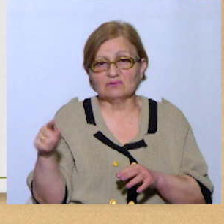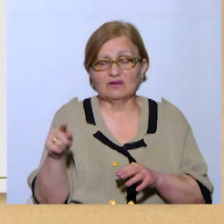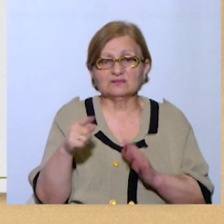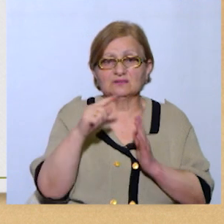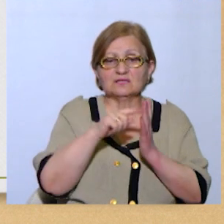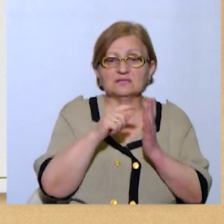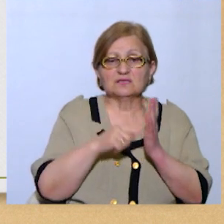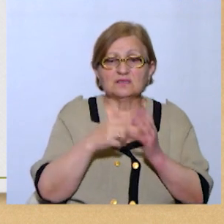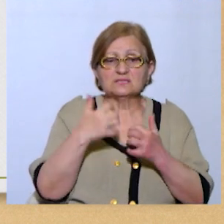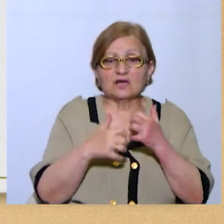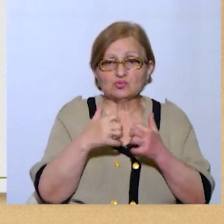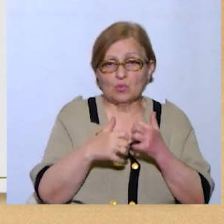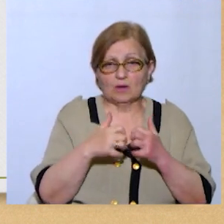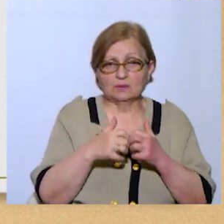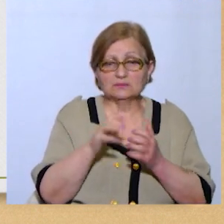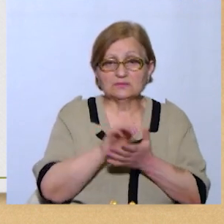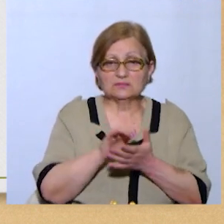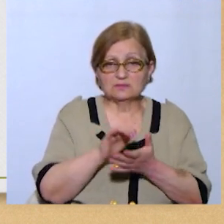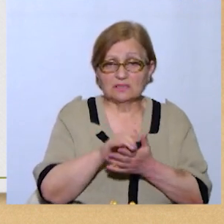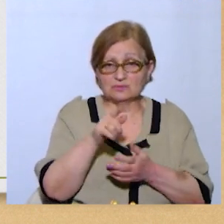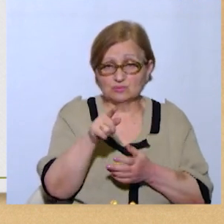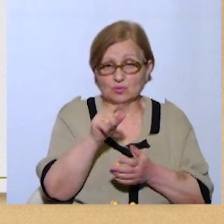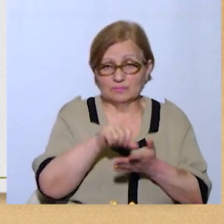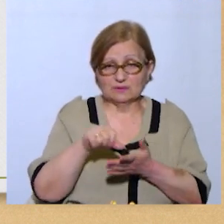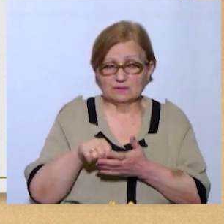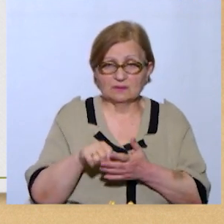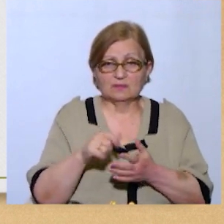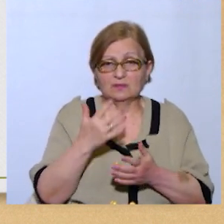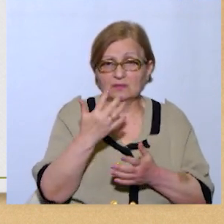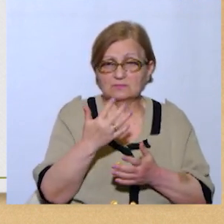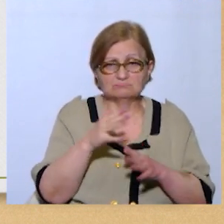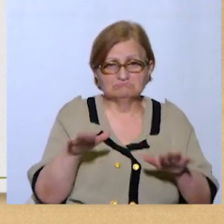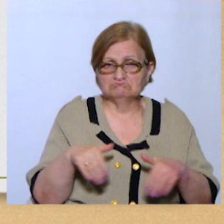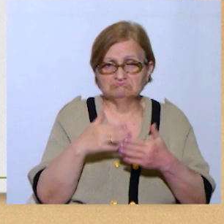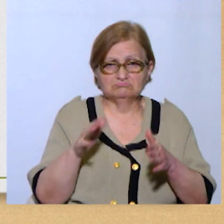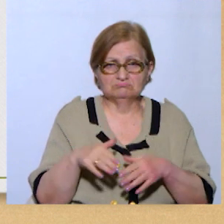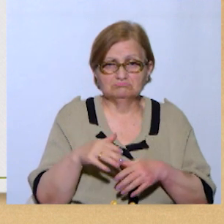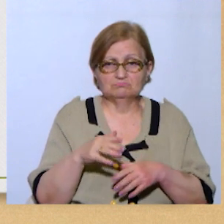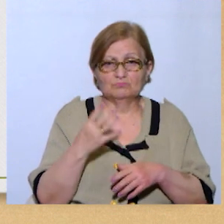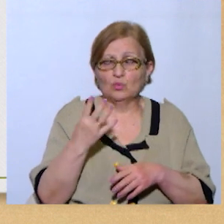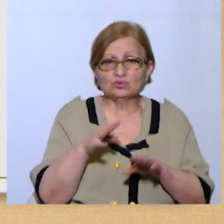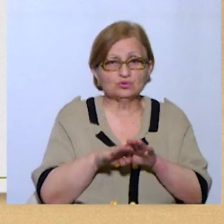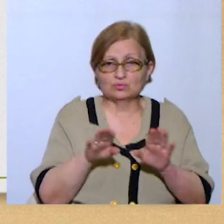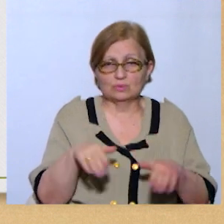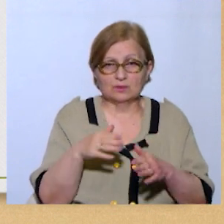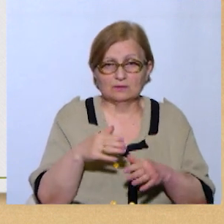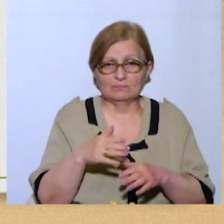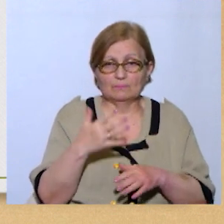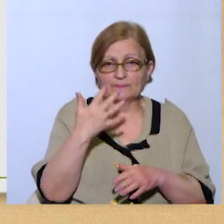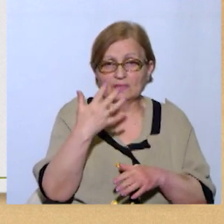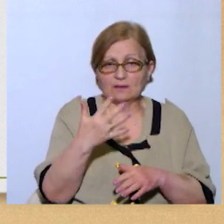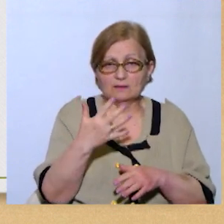საშუალო. ნაცნობი წევრებიდან 5-ისა და არც ერთი წევრის საშუალო არ არის 4 სტოლი, მაშასადამე 5-ისა